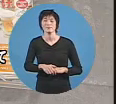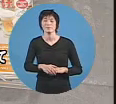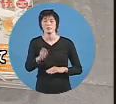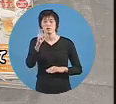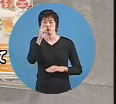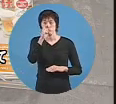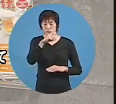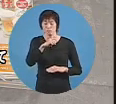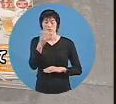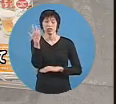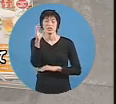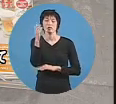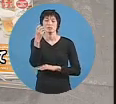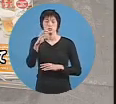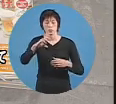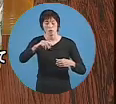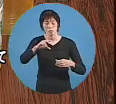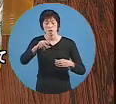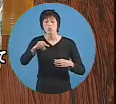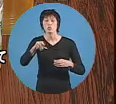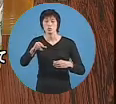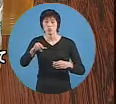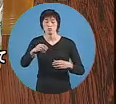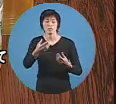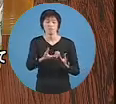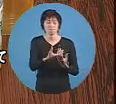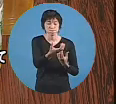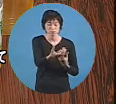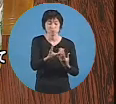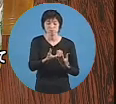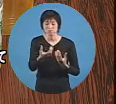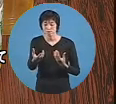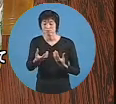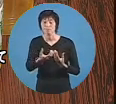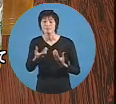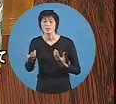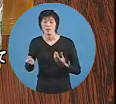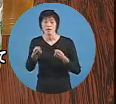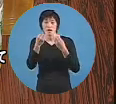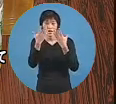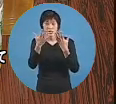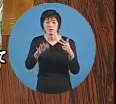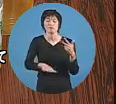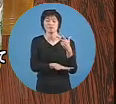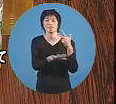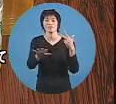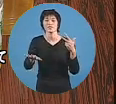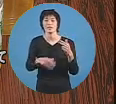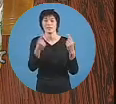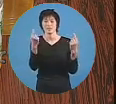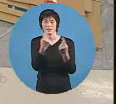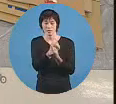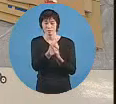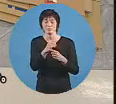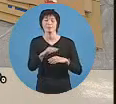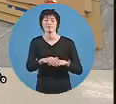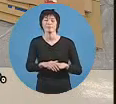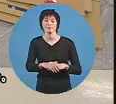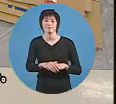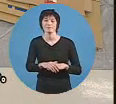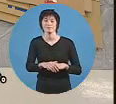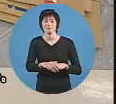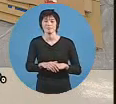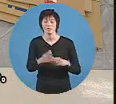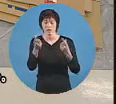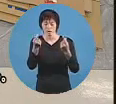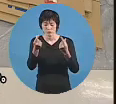古酒類やペットボトルなどはきちんと分別すれば新たな資源として生まれ変わることができます。そのためには